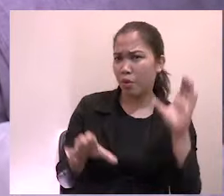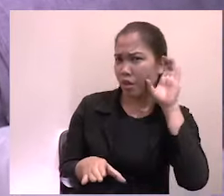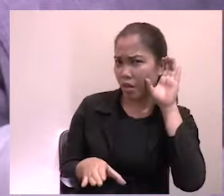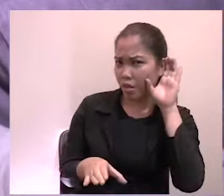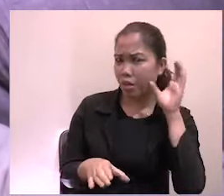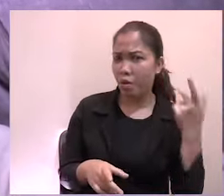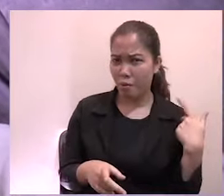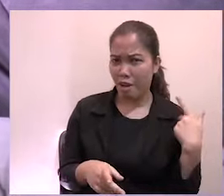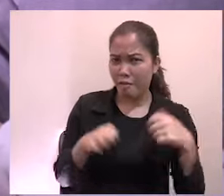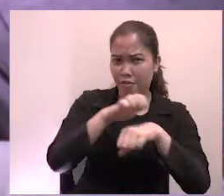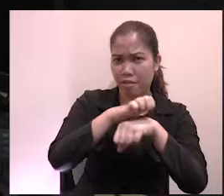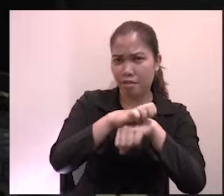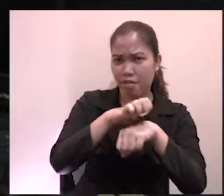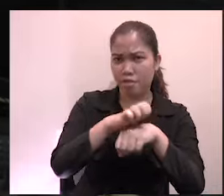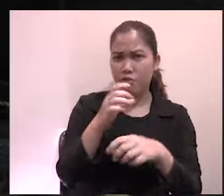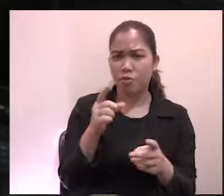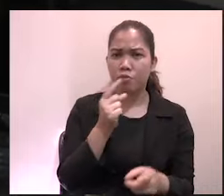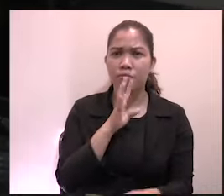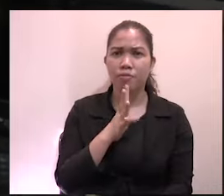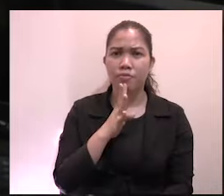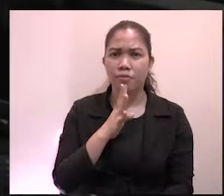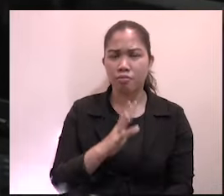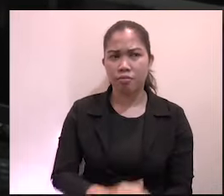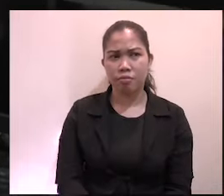Narinig mo, nag-English si mama. Okay.